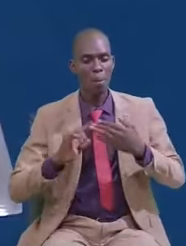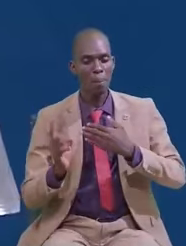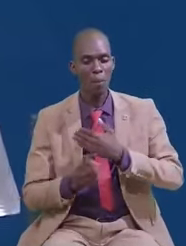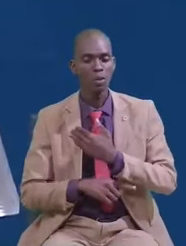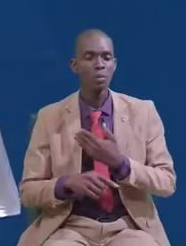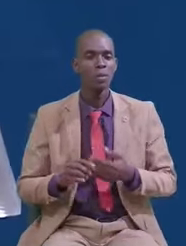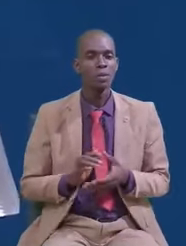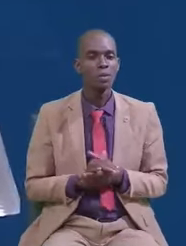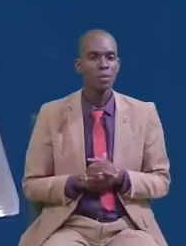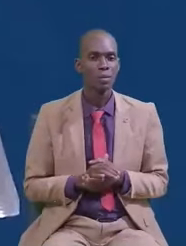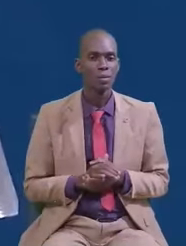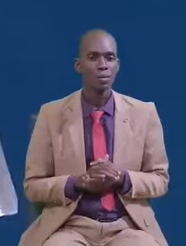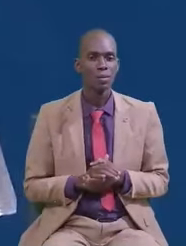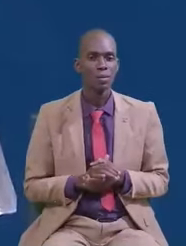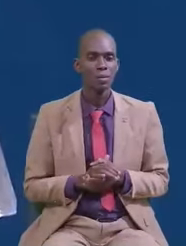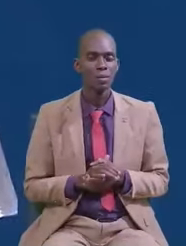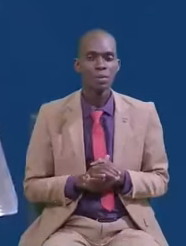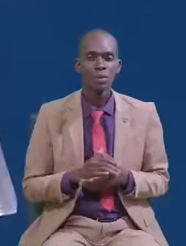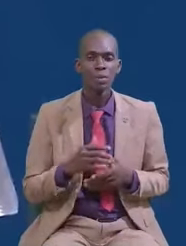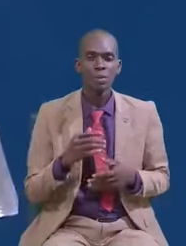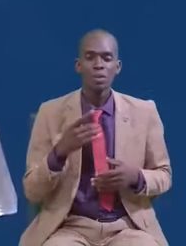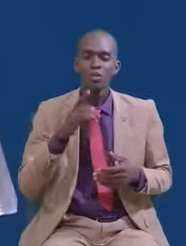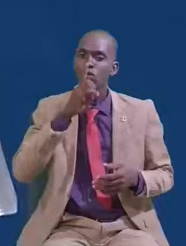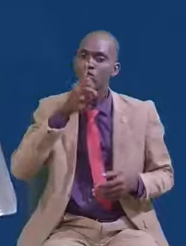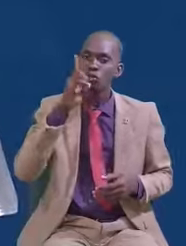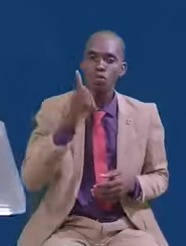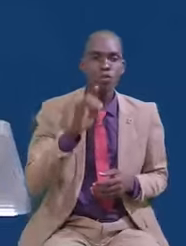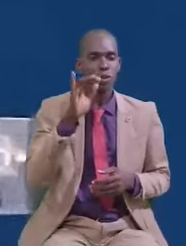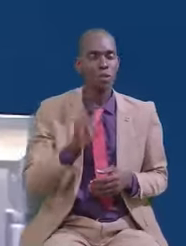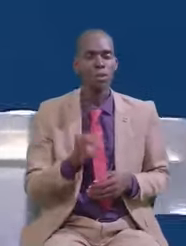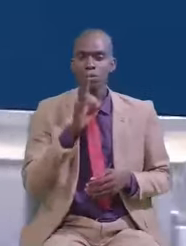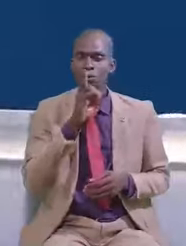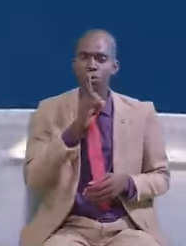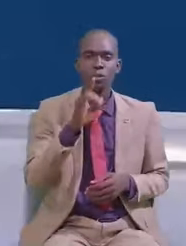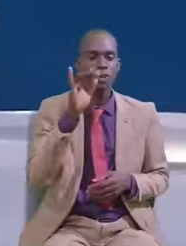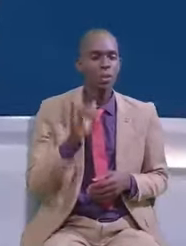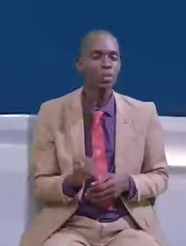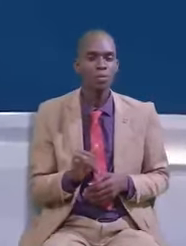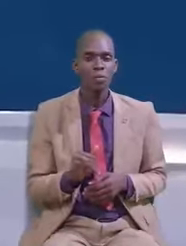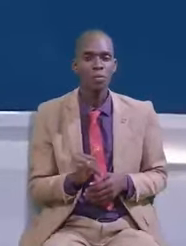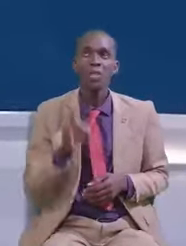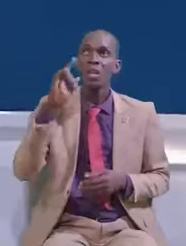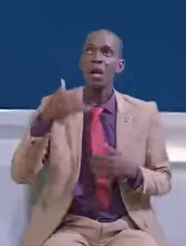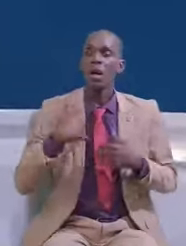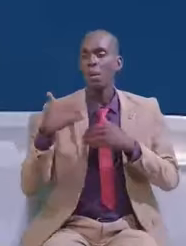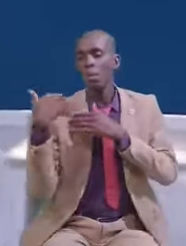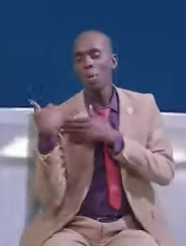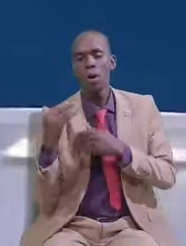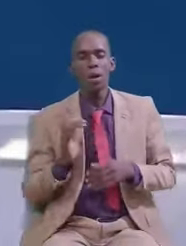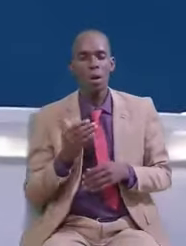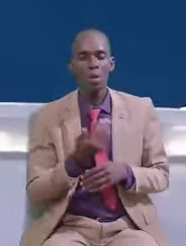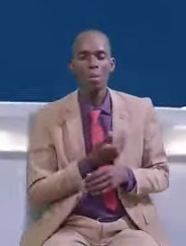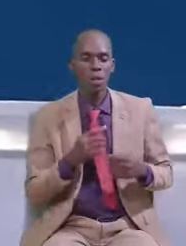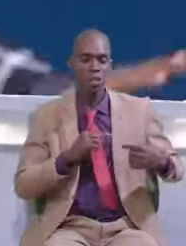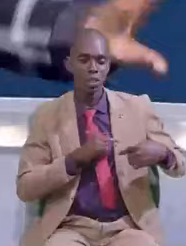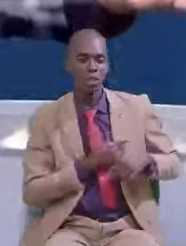châtiment. Certainement, en vérité, ce sont nos souffrances qu'il a portées. C'est